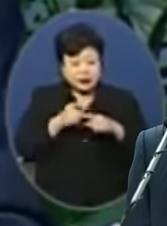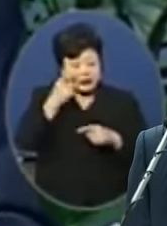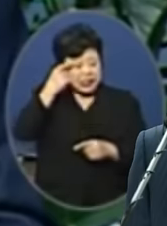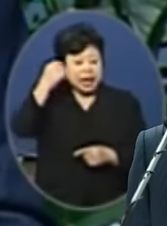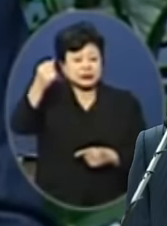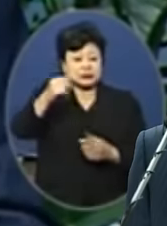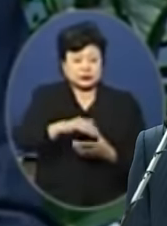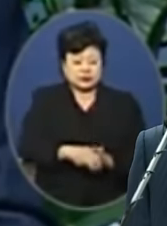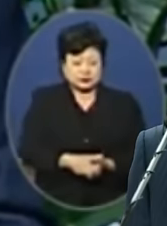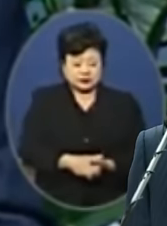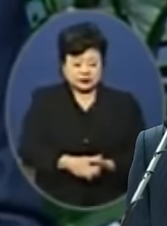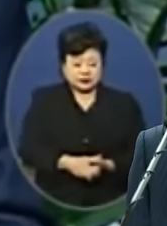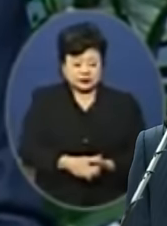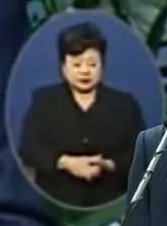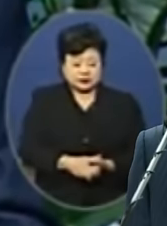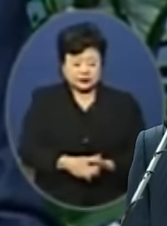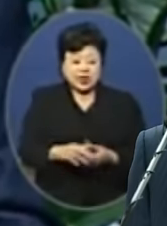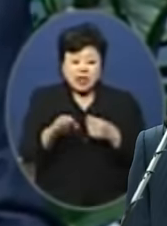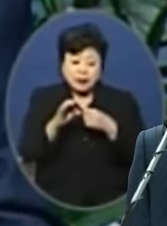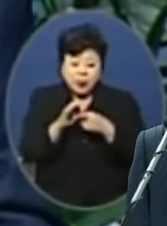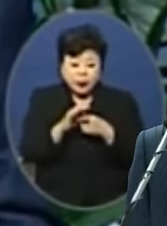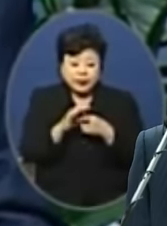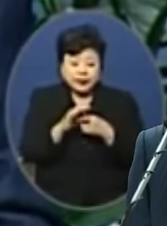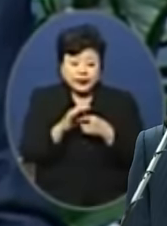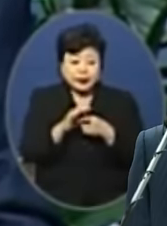것, 그렇게 하면